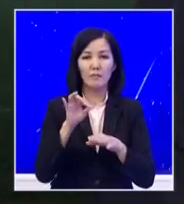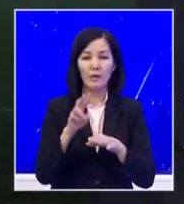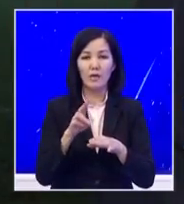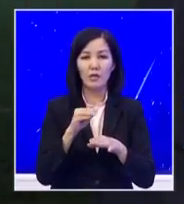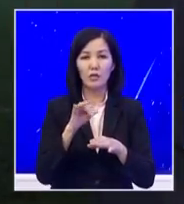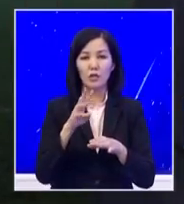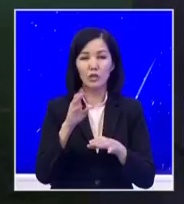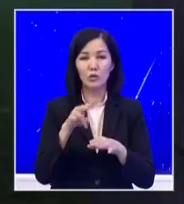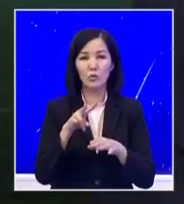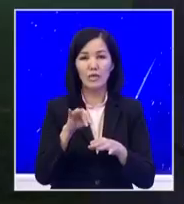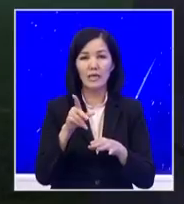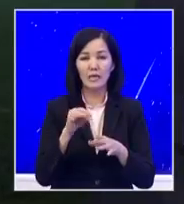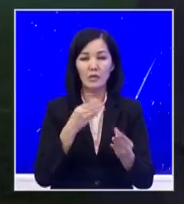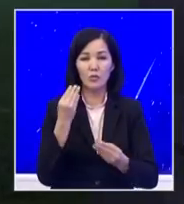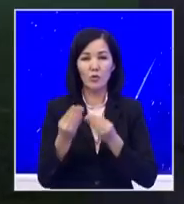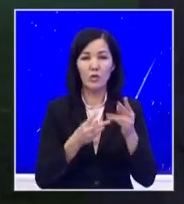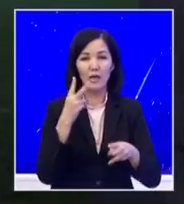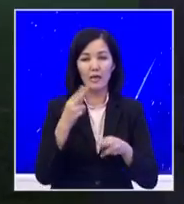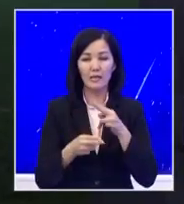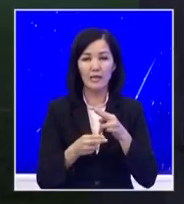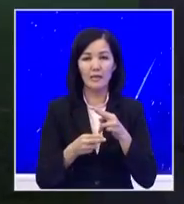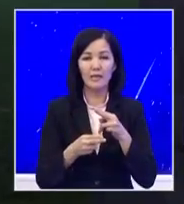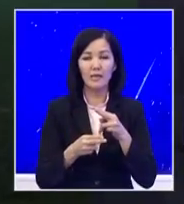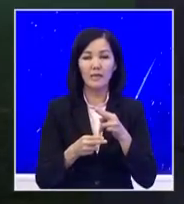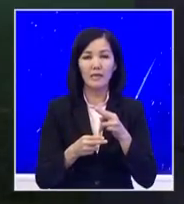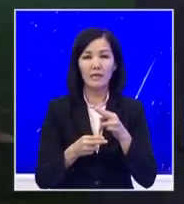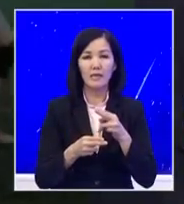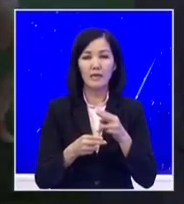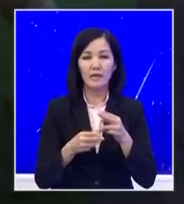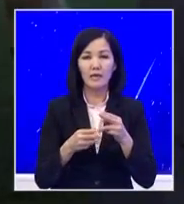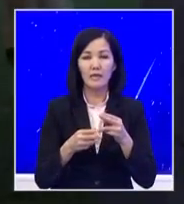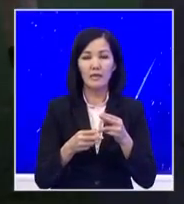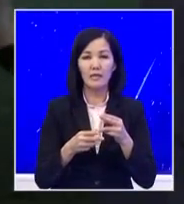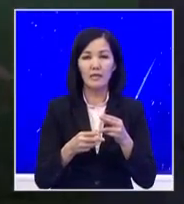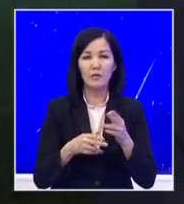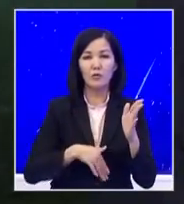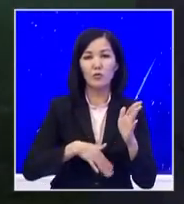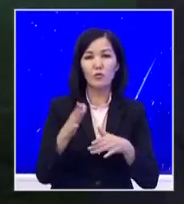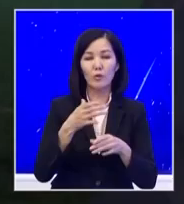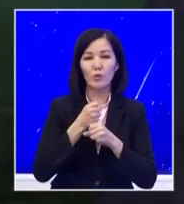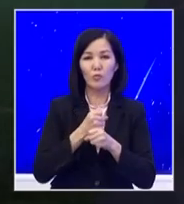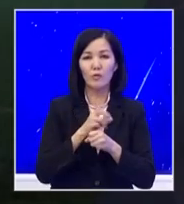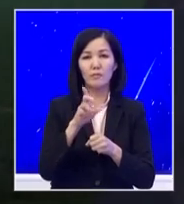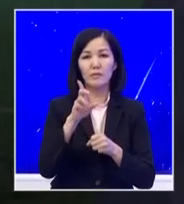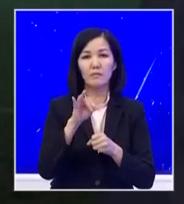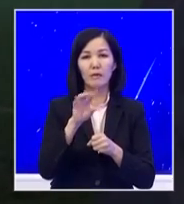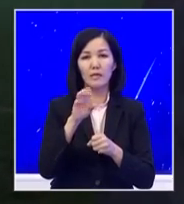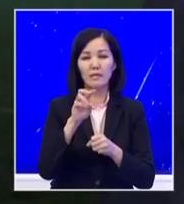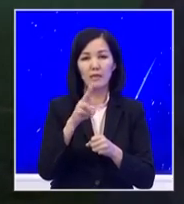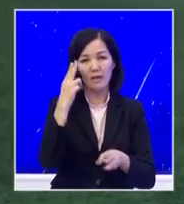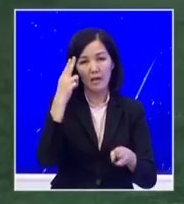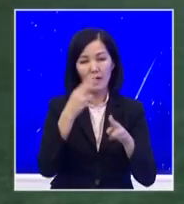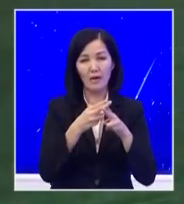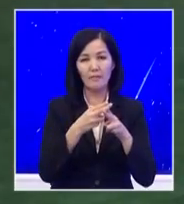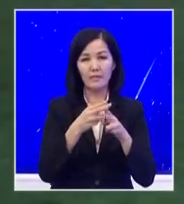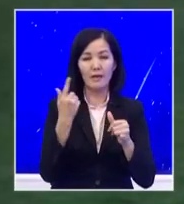бар. Сол лига аяқталды, сол лиганың соңындағы біздің суперкубогымыз осы Бейсен Құранбек атына аталып